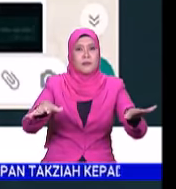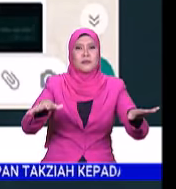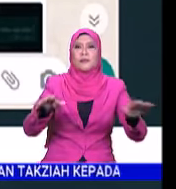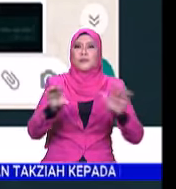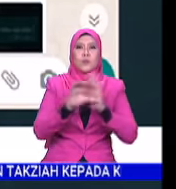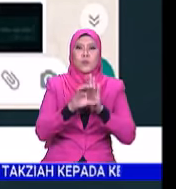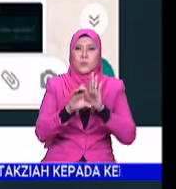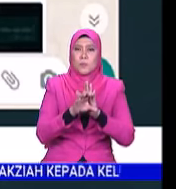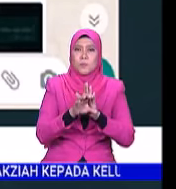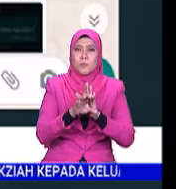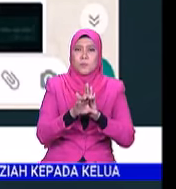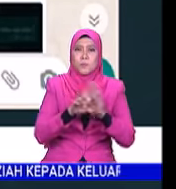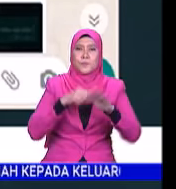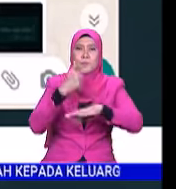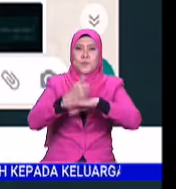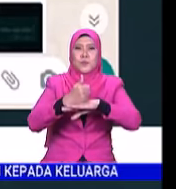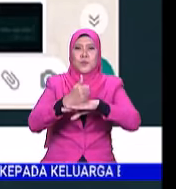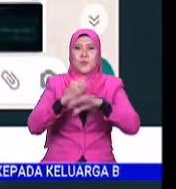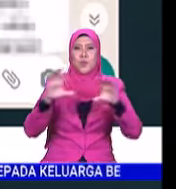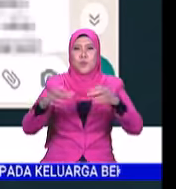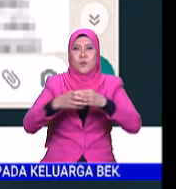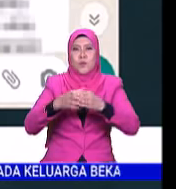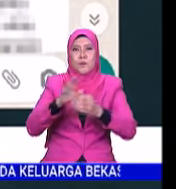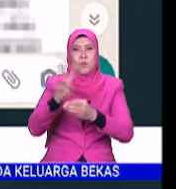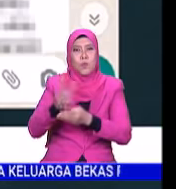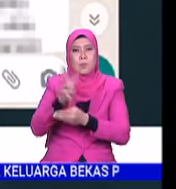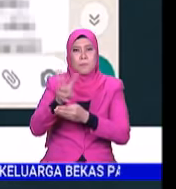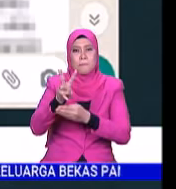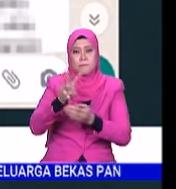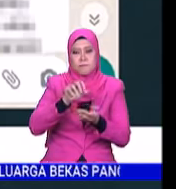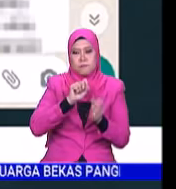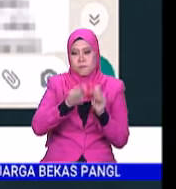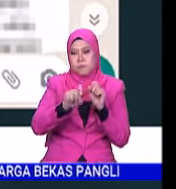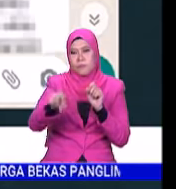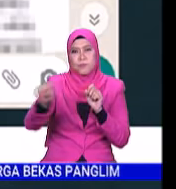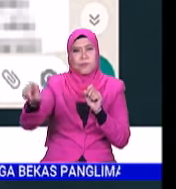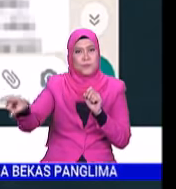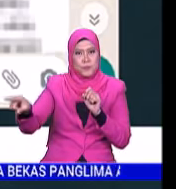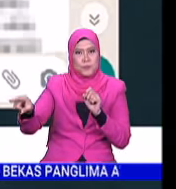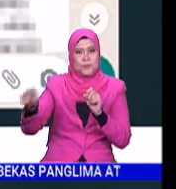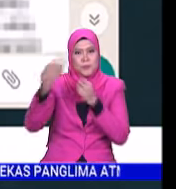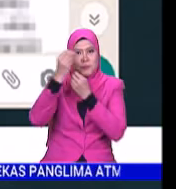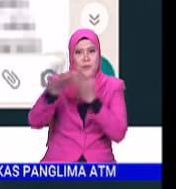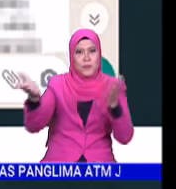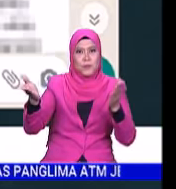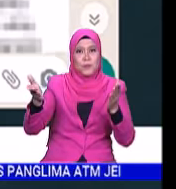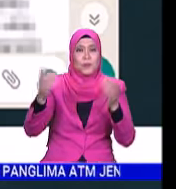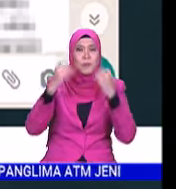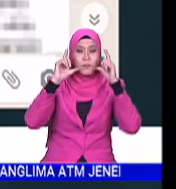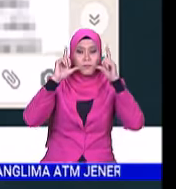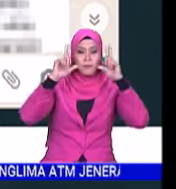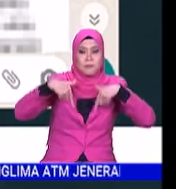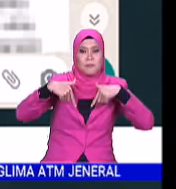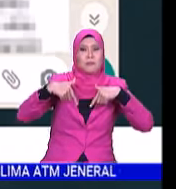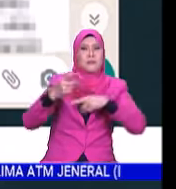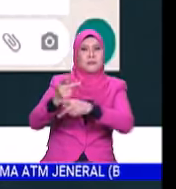seperti mewujudkan kumpulan WhatsApp untuk memaklumkan untuk memalukan